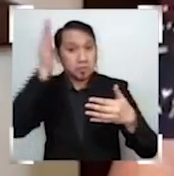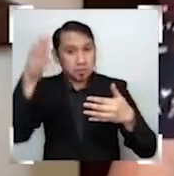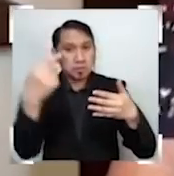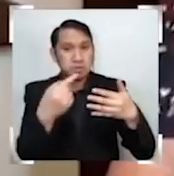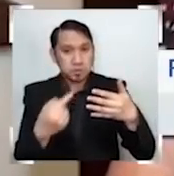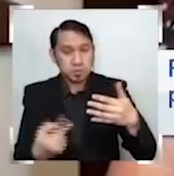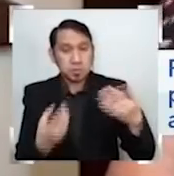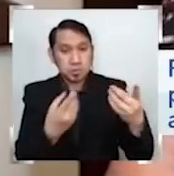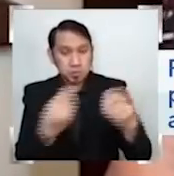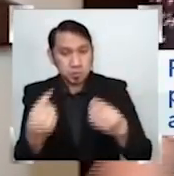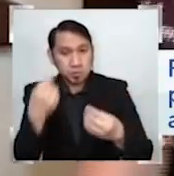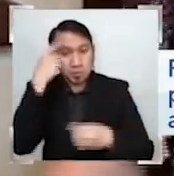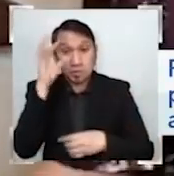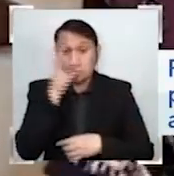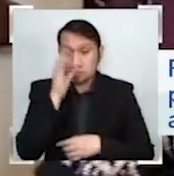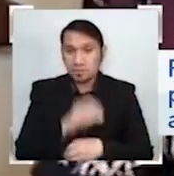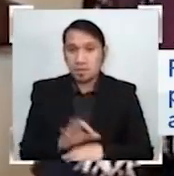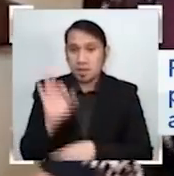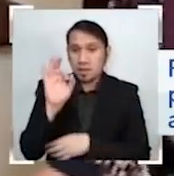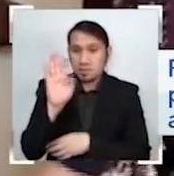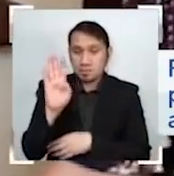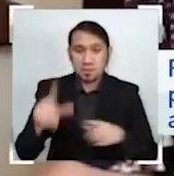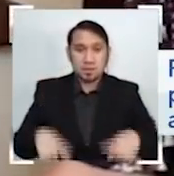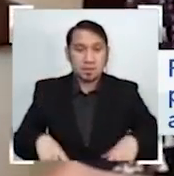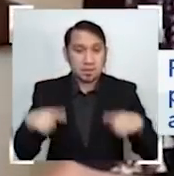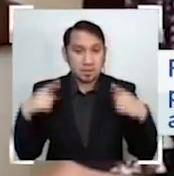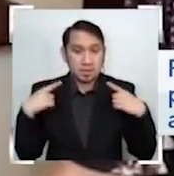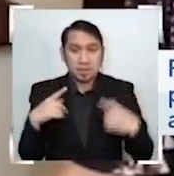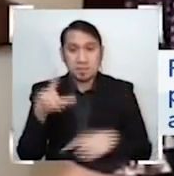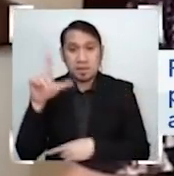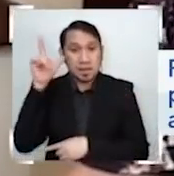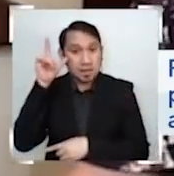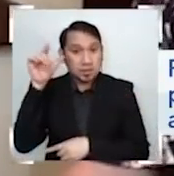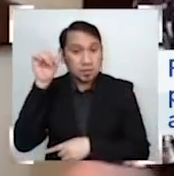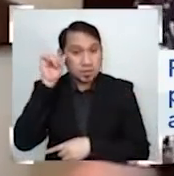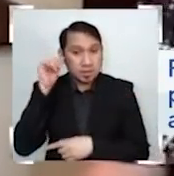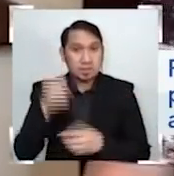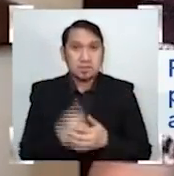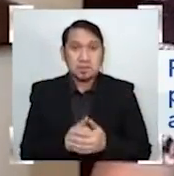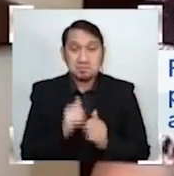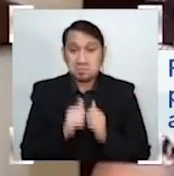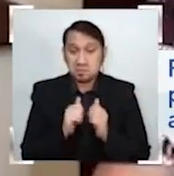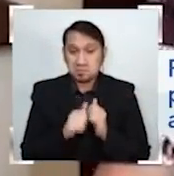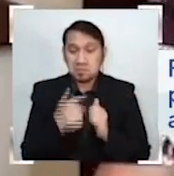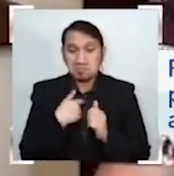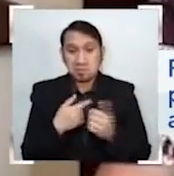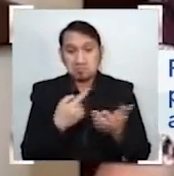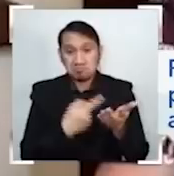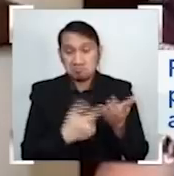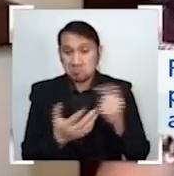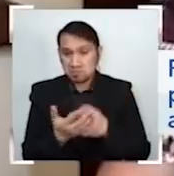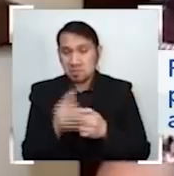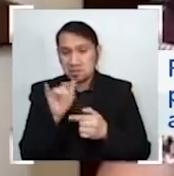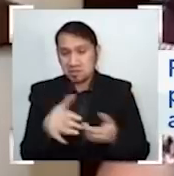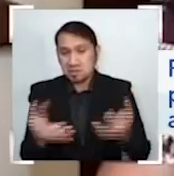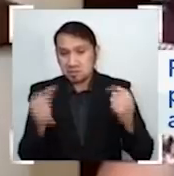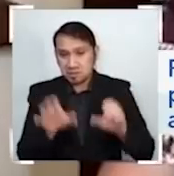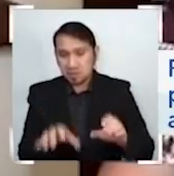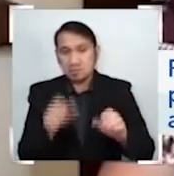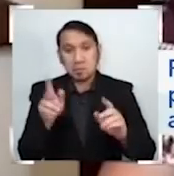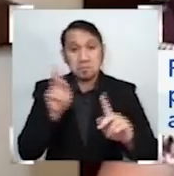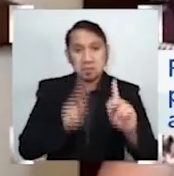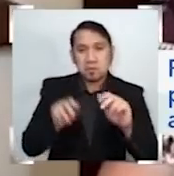Sa Facebook Live ni House Deputy Speaker Lito Atienza, pagkakataon daw ang debate para masilip ng taong bayan